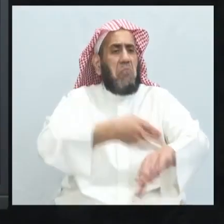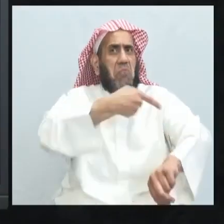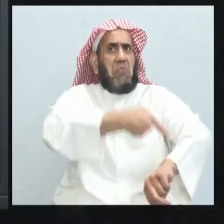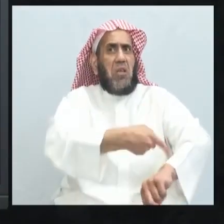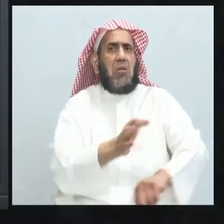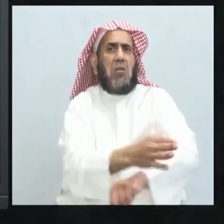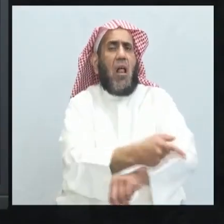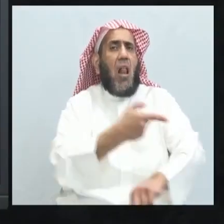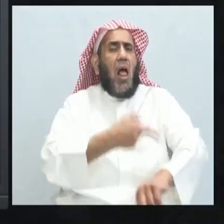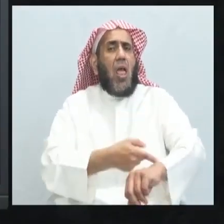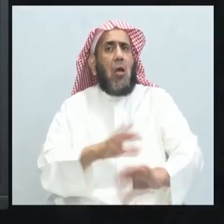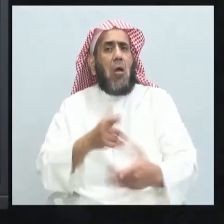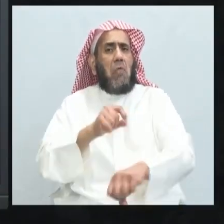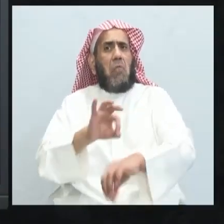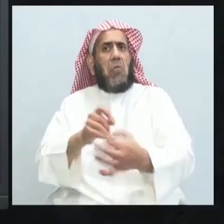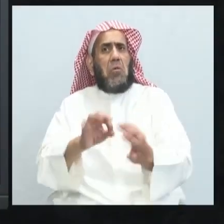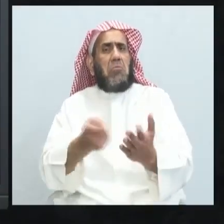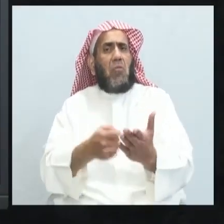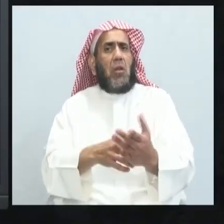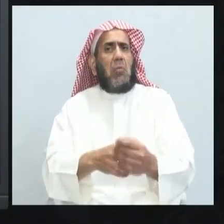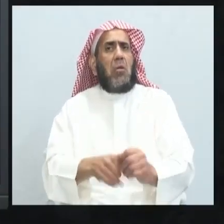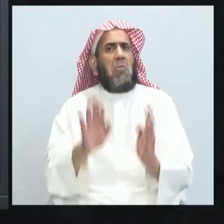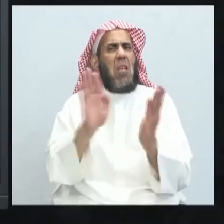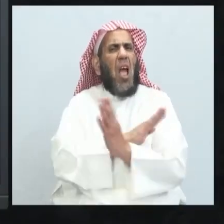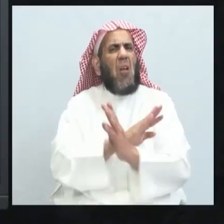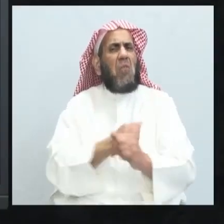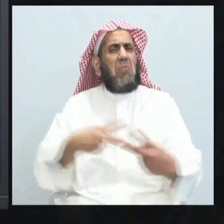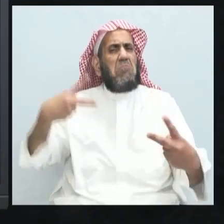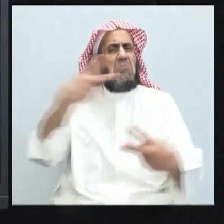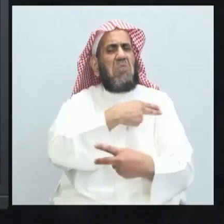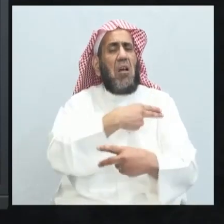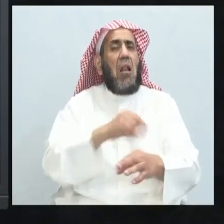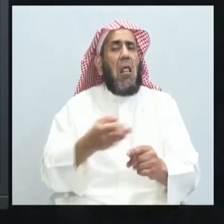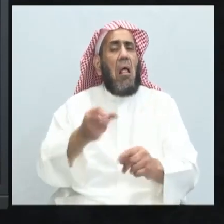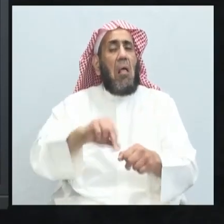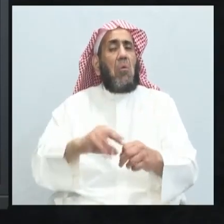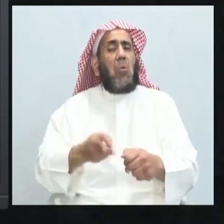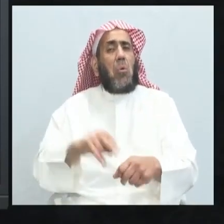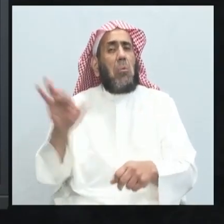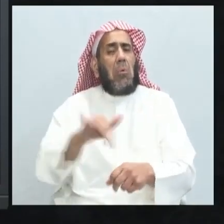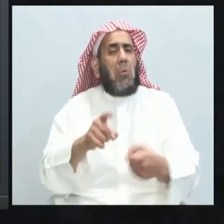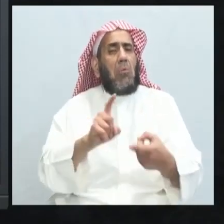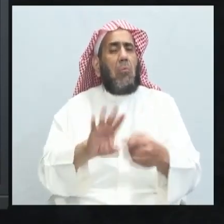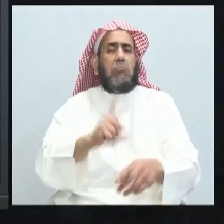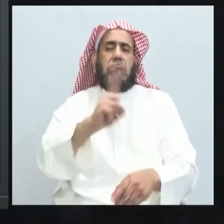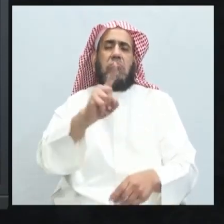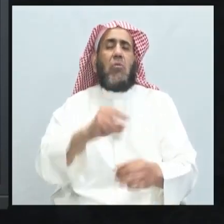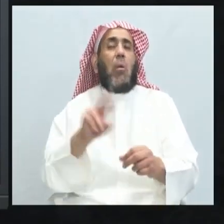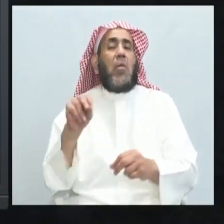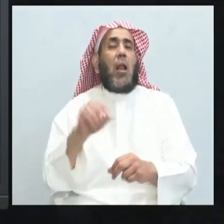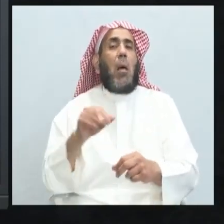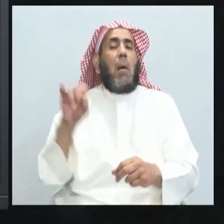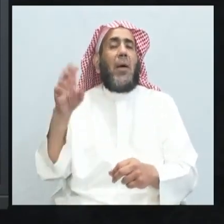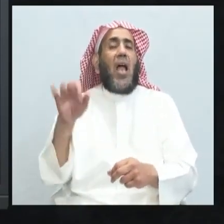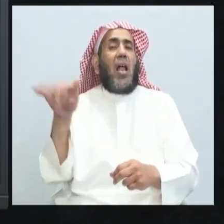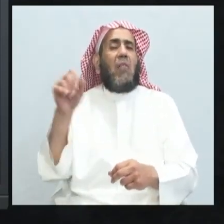الحيه خصه الحيه وهذا يضرب لمن يخلف العهد مره ثم يعود مره اخرى ويطلبه يقال له هذا المثل معنى انه من